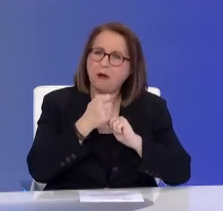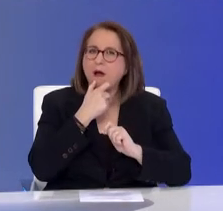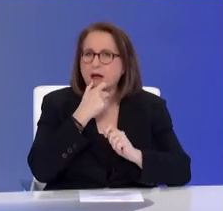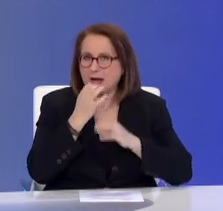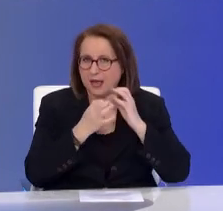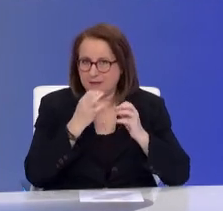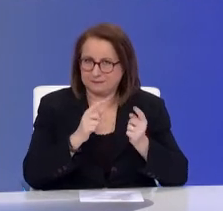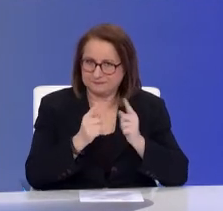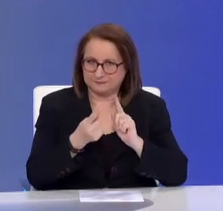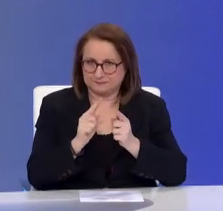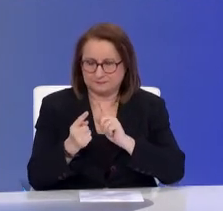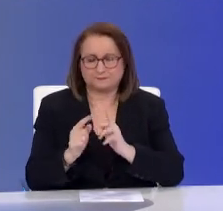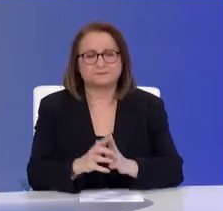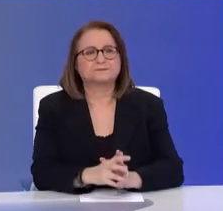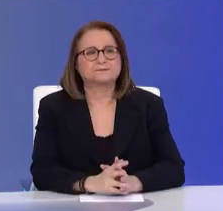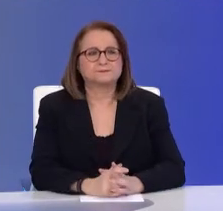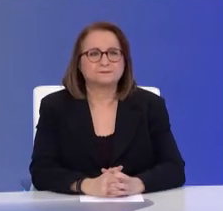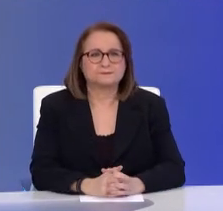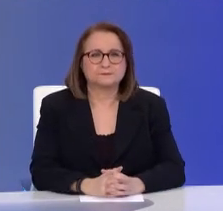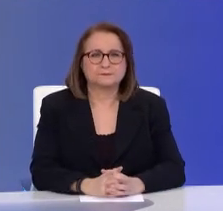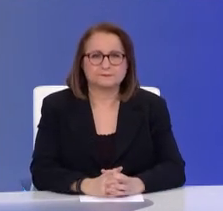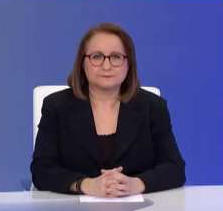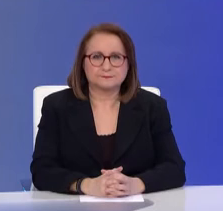καλείται να παρουσιάσει